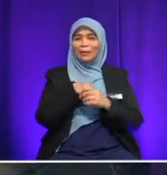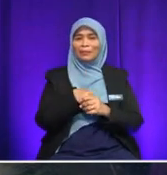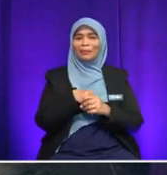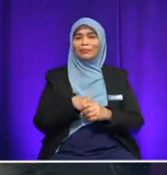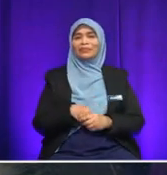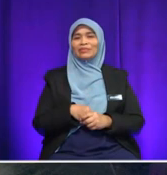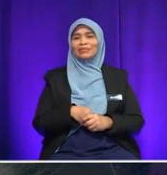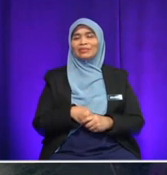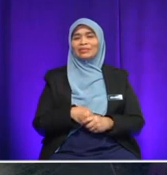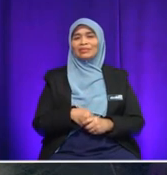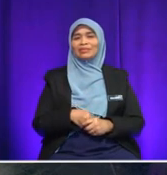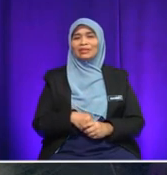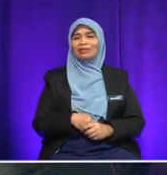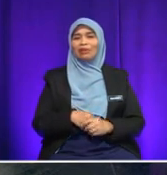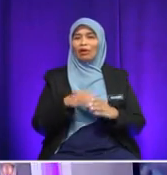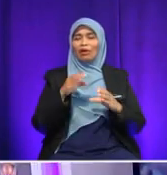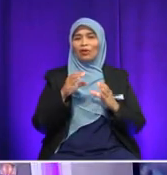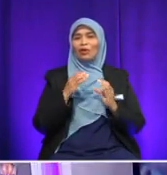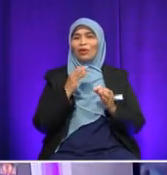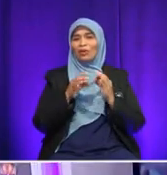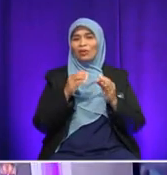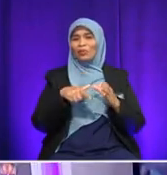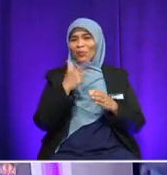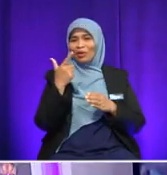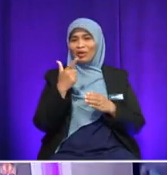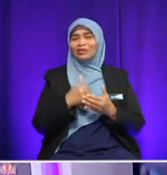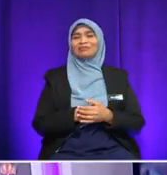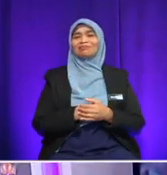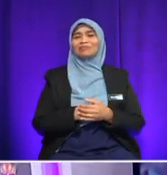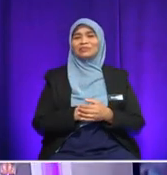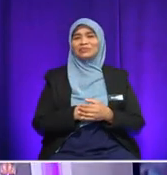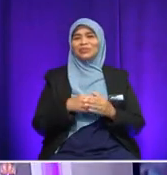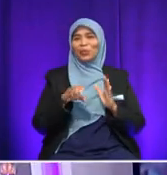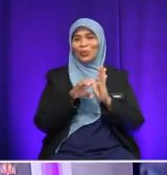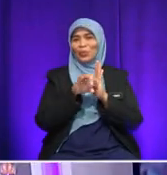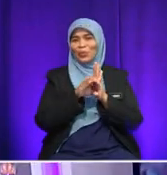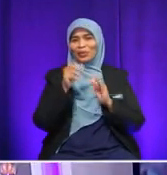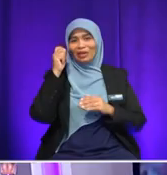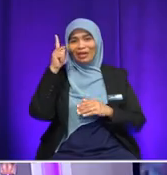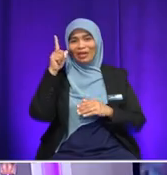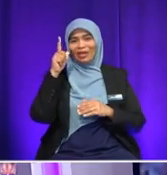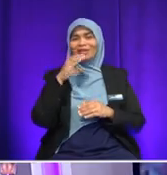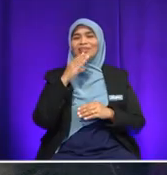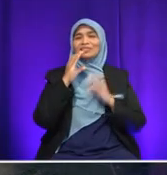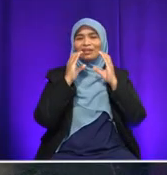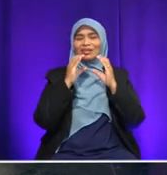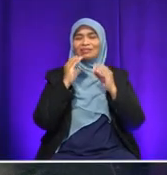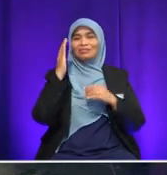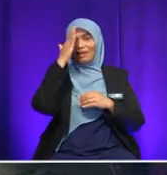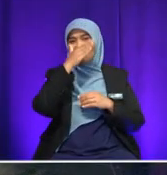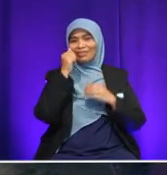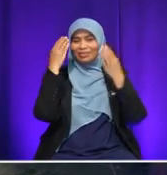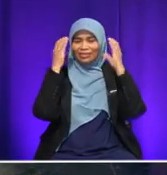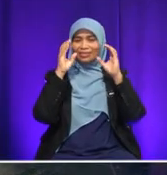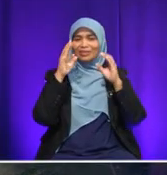Cakap sendiri. Kalau monolog luaran tu cantik Cikgu Mai Zura hari ini, kan? Macam tu dia keluarkan suara. Okey. Faham